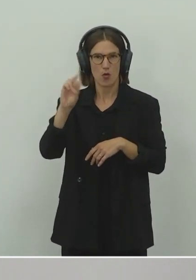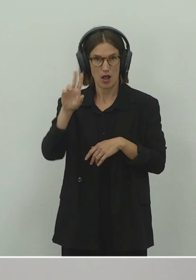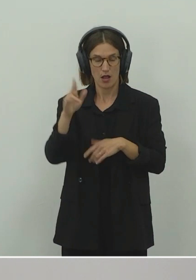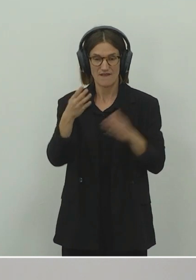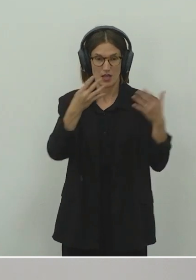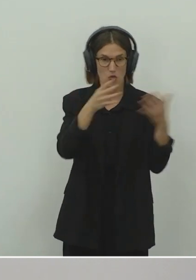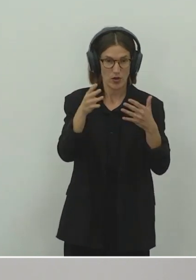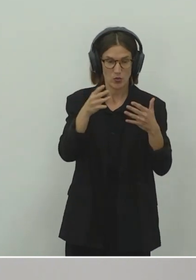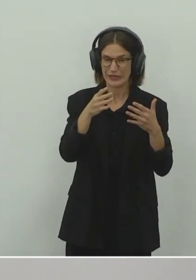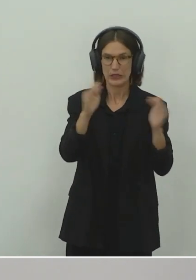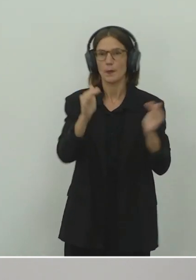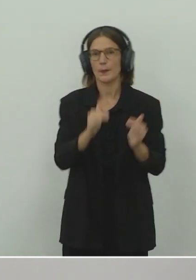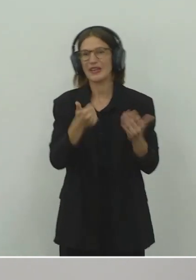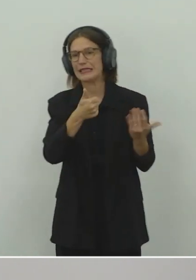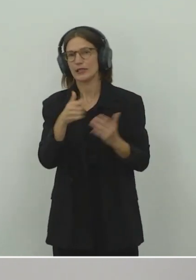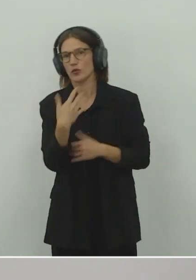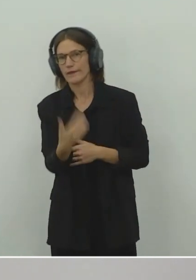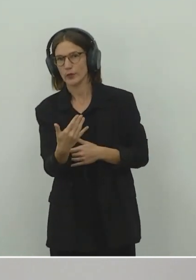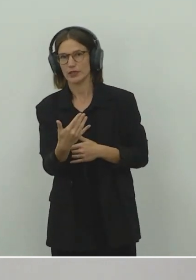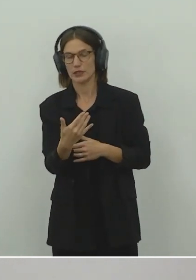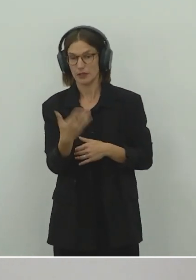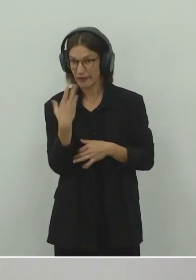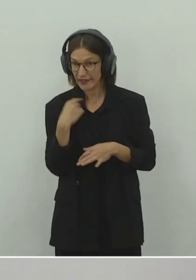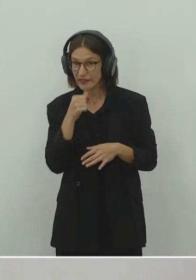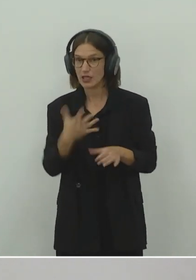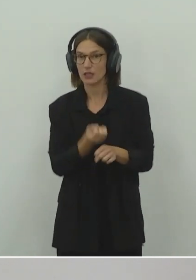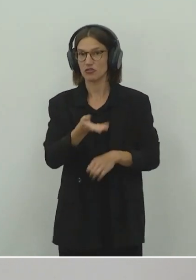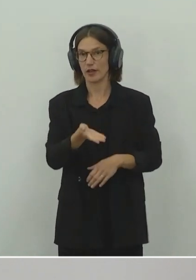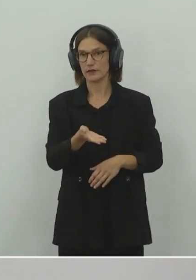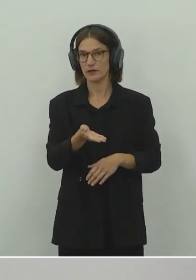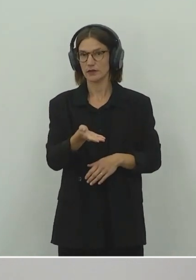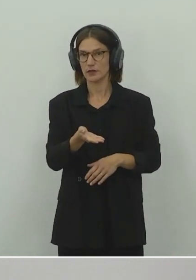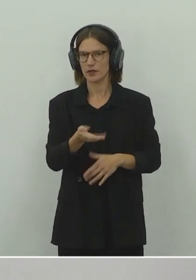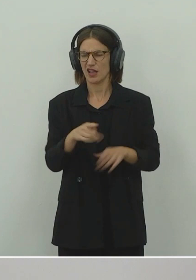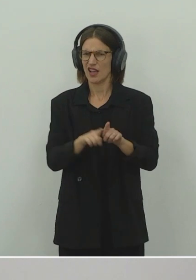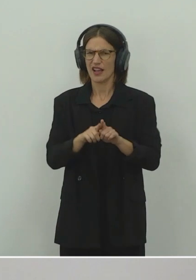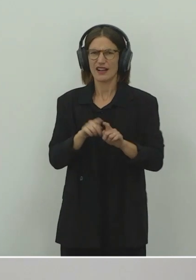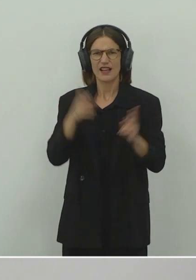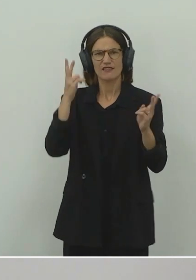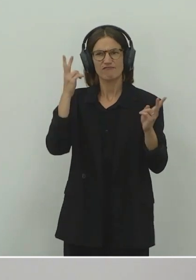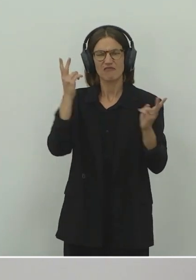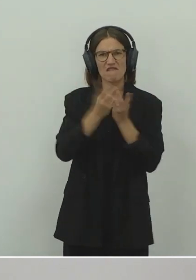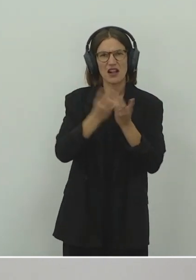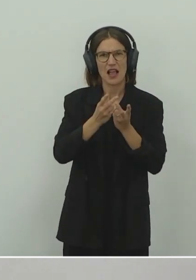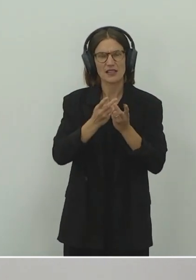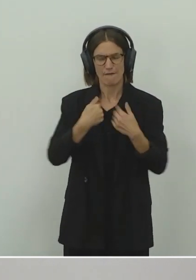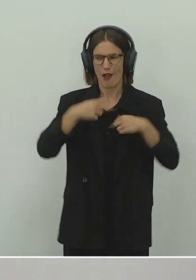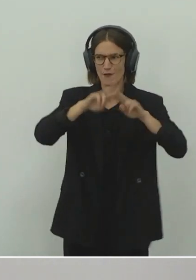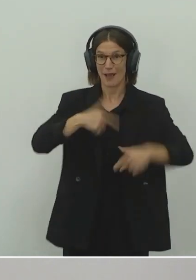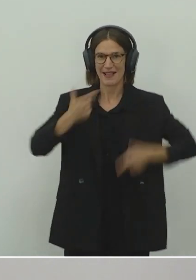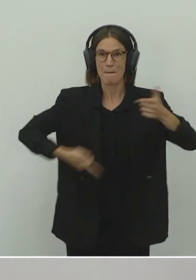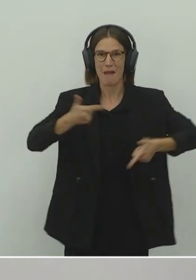650, und die hat man dann auch wieder nicht erreicht. Das ist ungefähr so, wie wenn man einen Marathon verspricht zu laufen, sich aber für